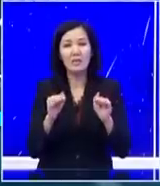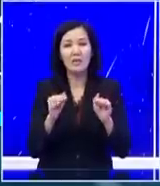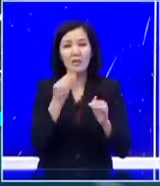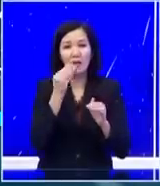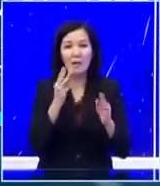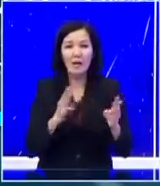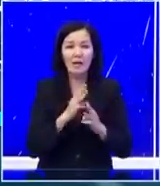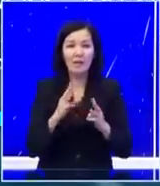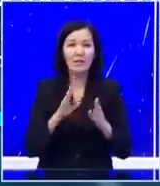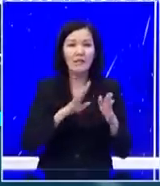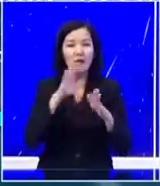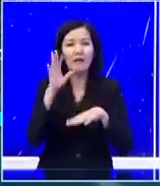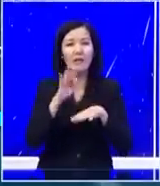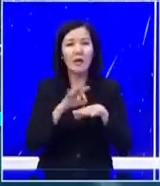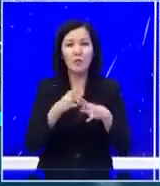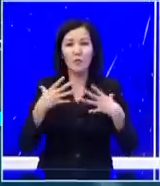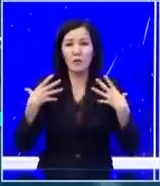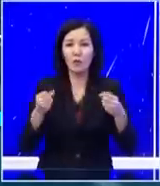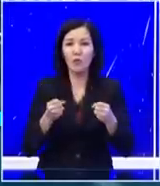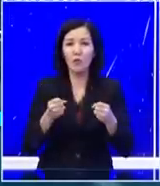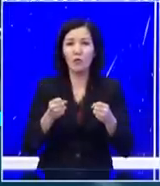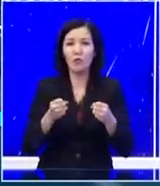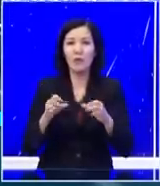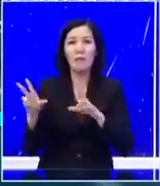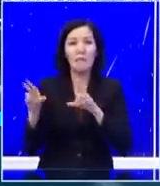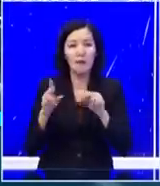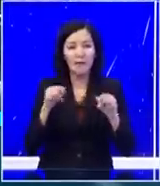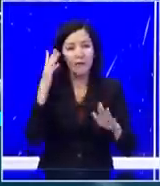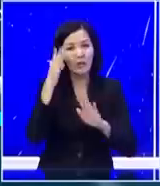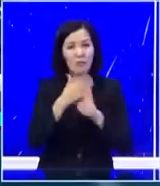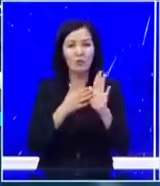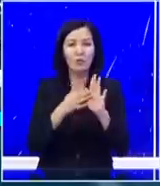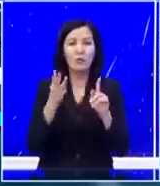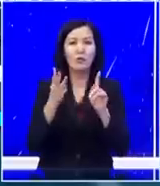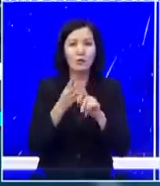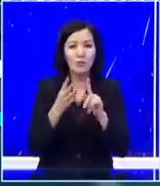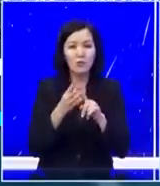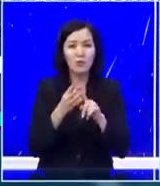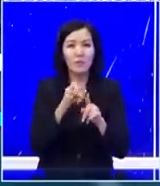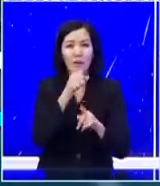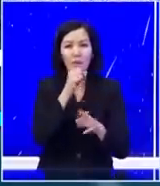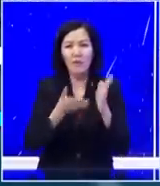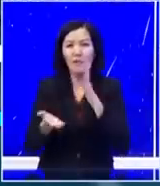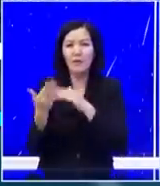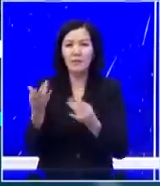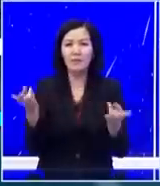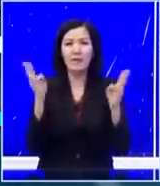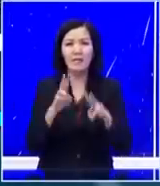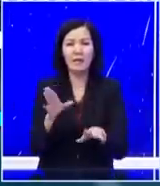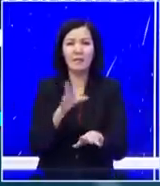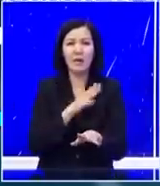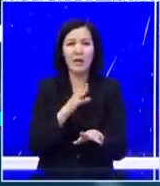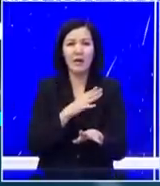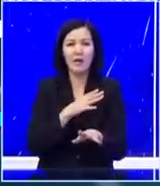еш жерің ауырмай оянудың өзі жарты бақыт екенін ұқтым. Үшіншіден, бабаларымыз қалдырған байлық